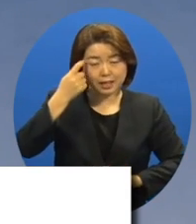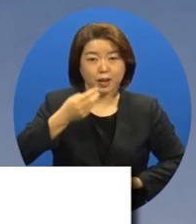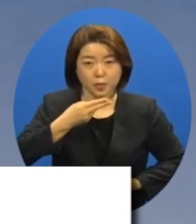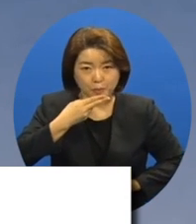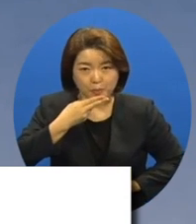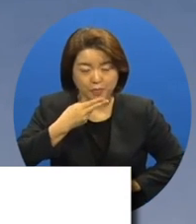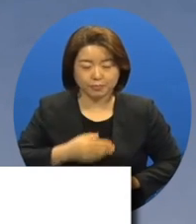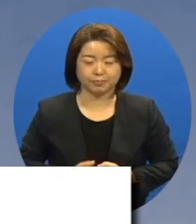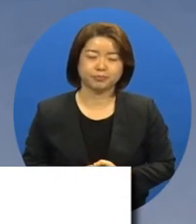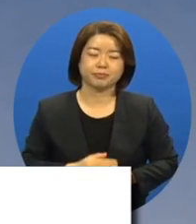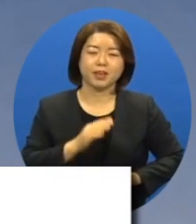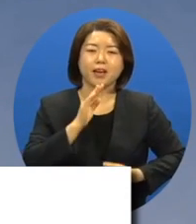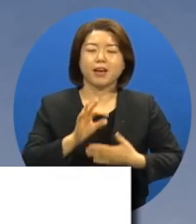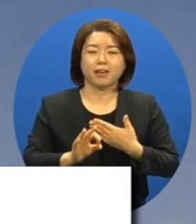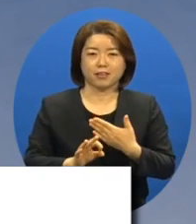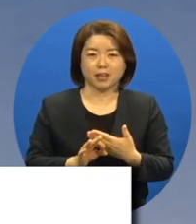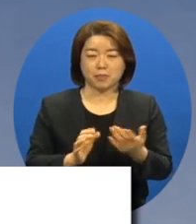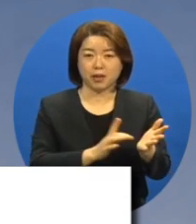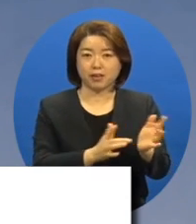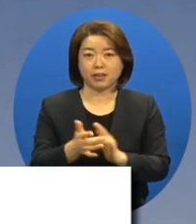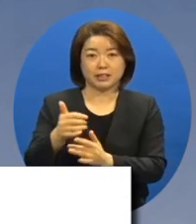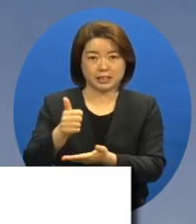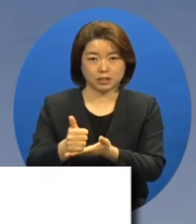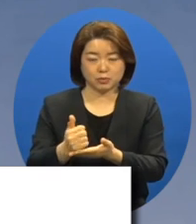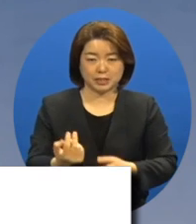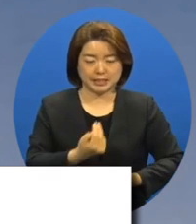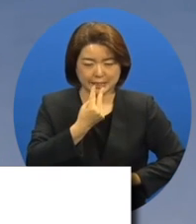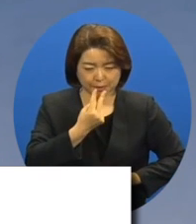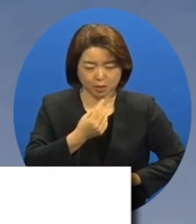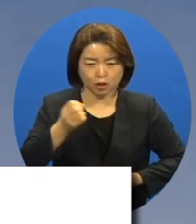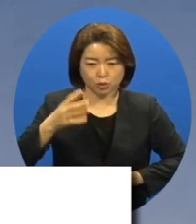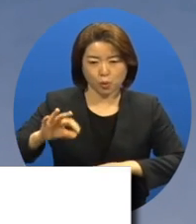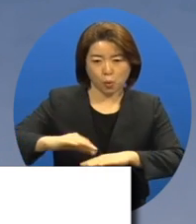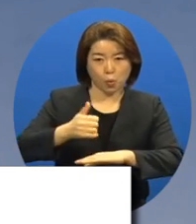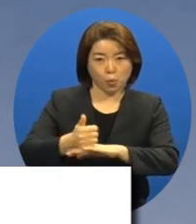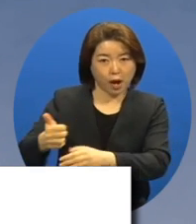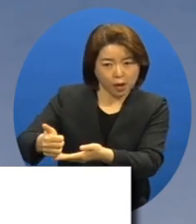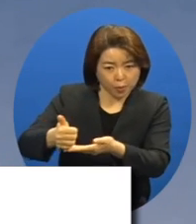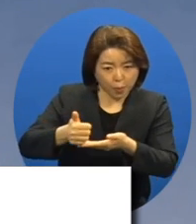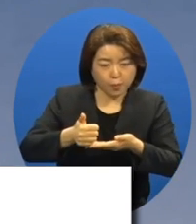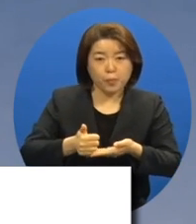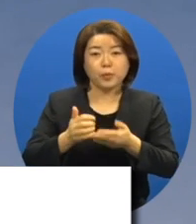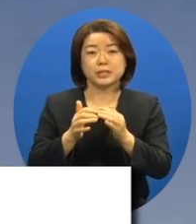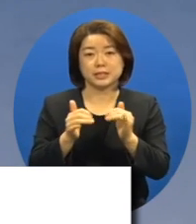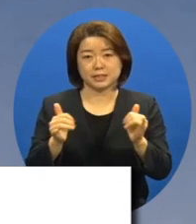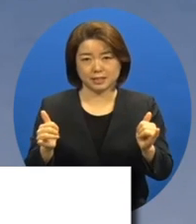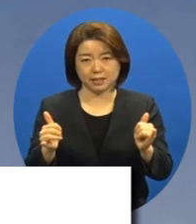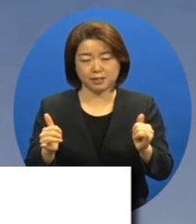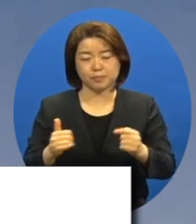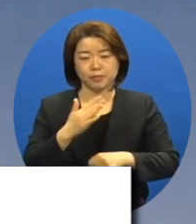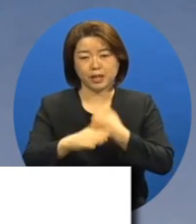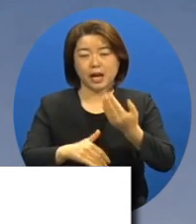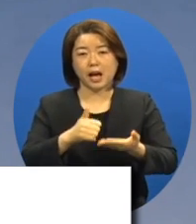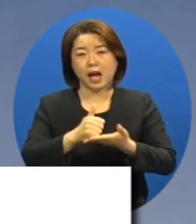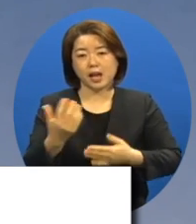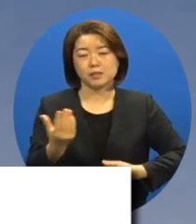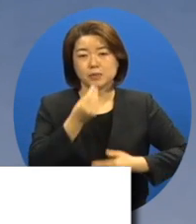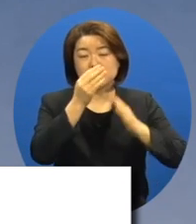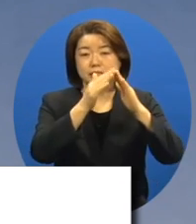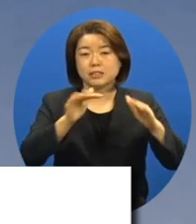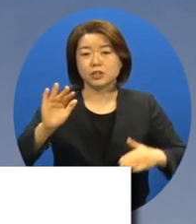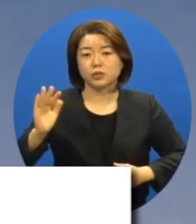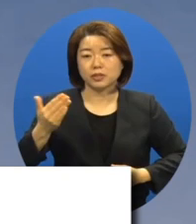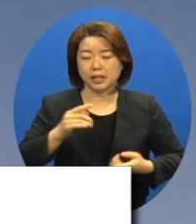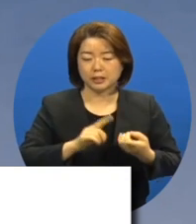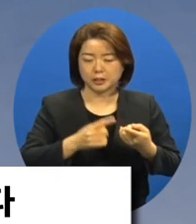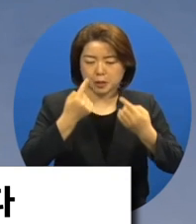그렇다면 예수님을 생명으로 왕으로 모신 사람 하나님의 성전 됨이 분명하다 고 믿는